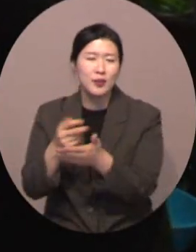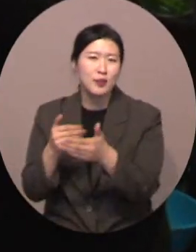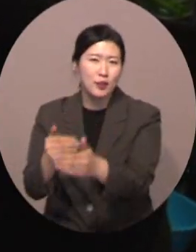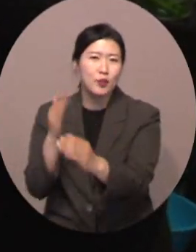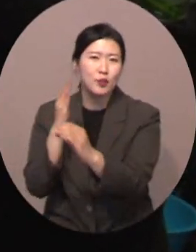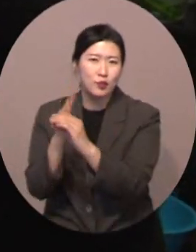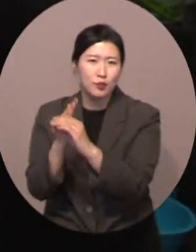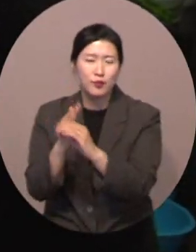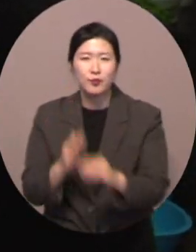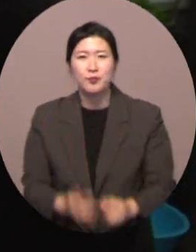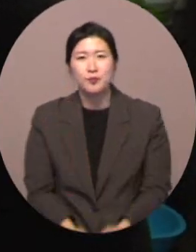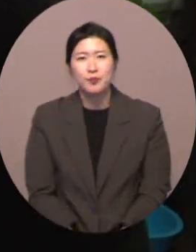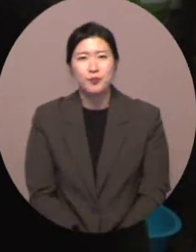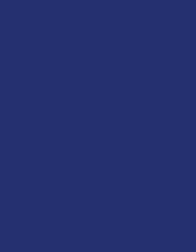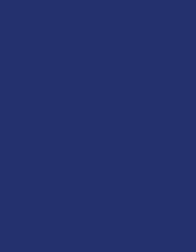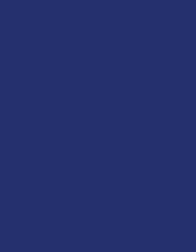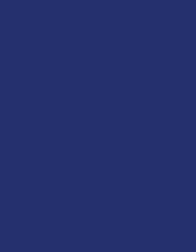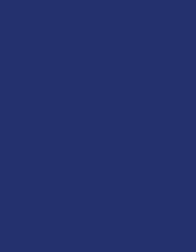있습니다